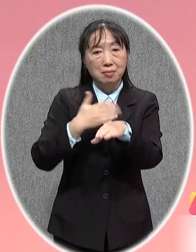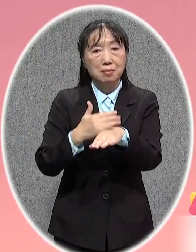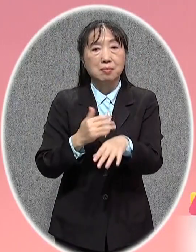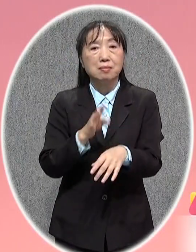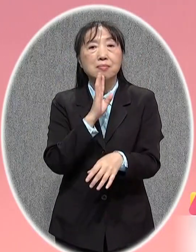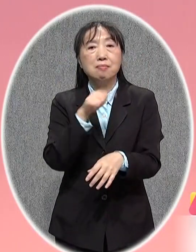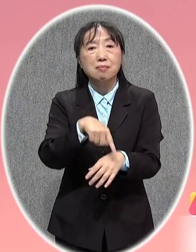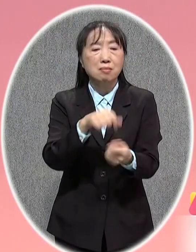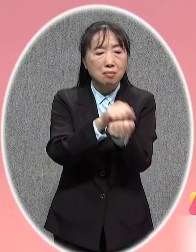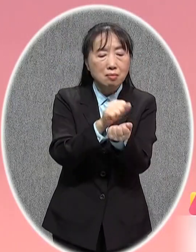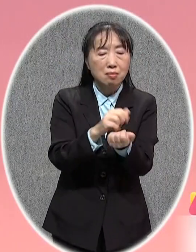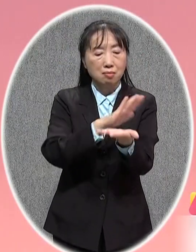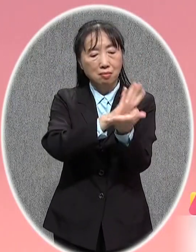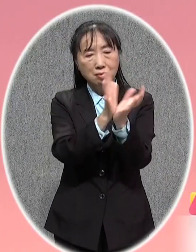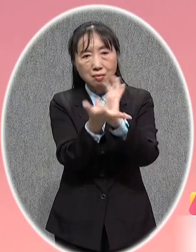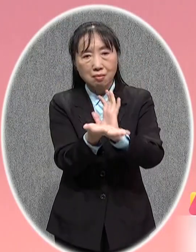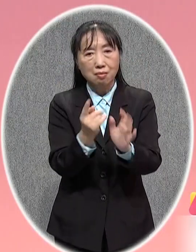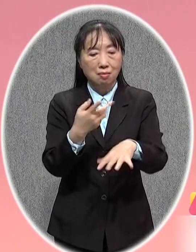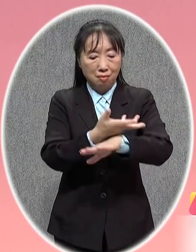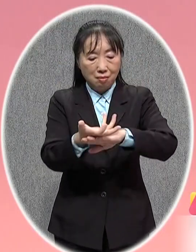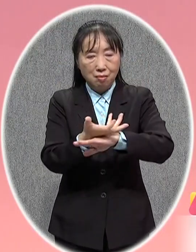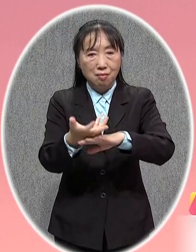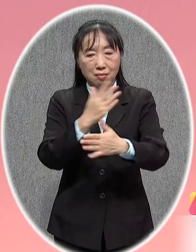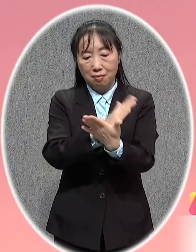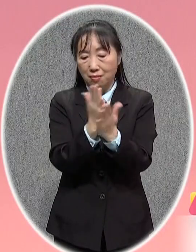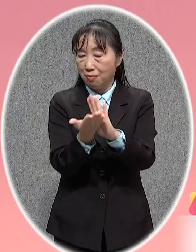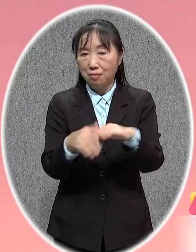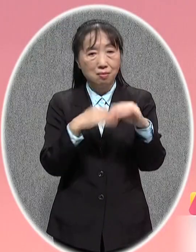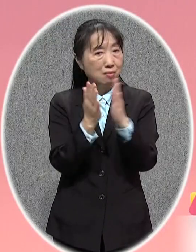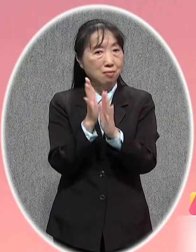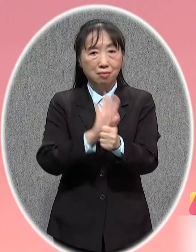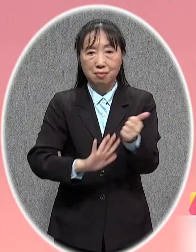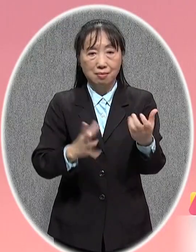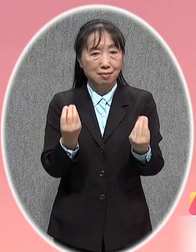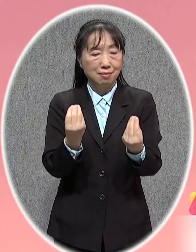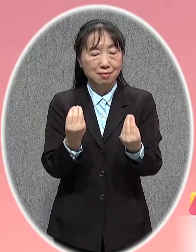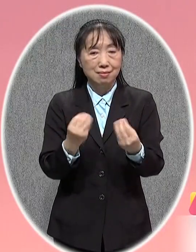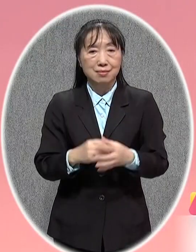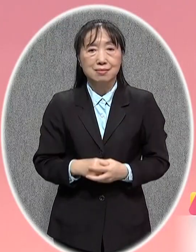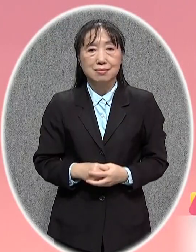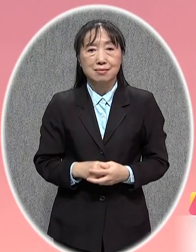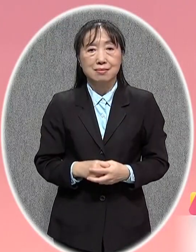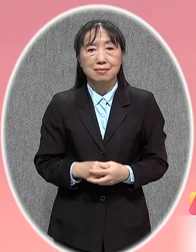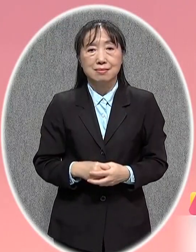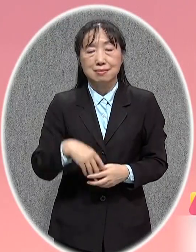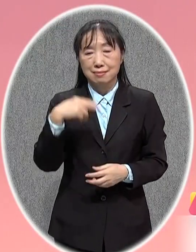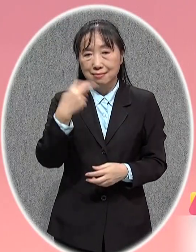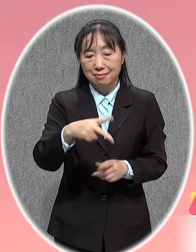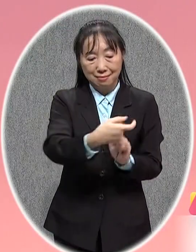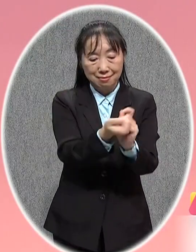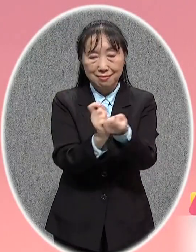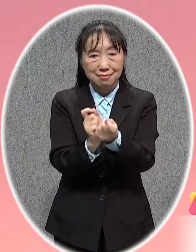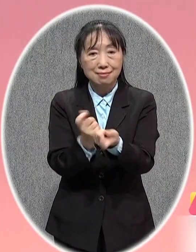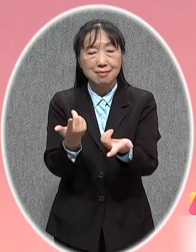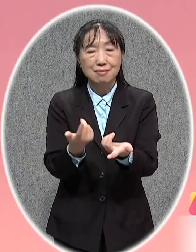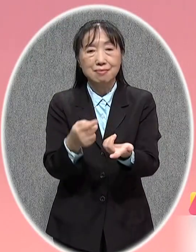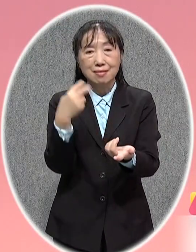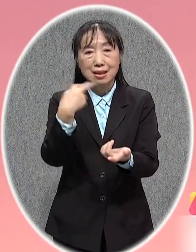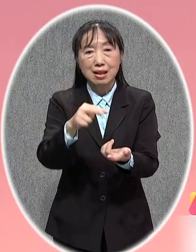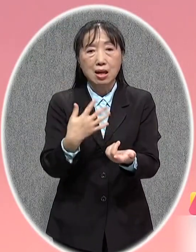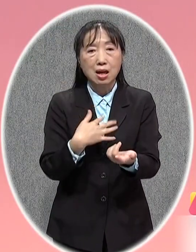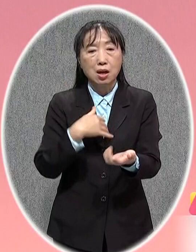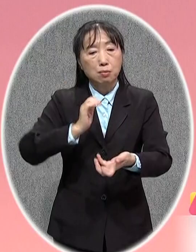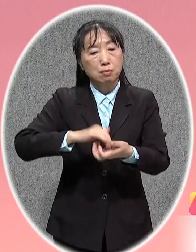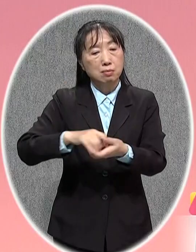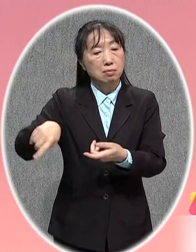山豆贝公珊瑚也好藻礁或者其他底栖鱼类产生任何的影响，甚至会不会在周边带动的另外一个养